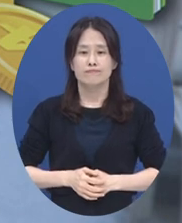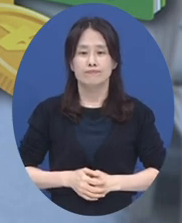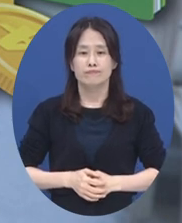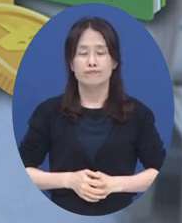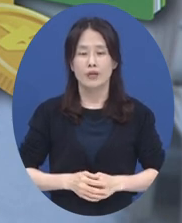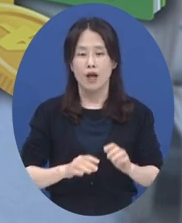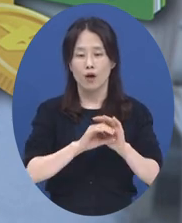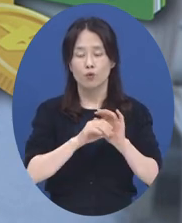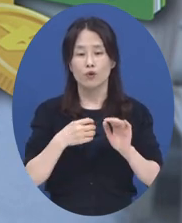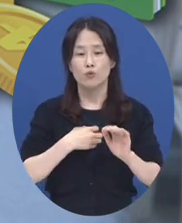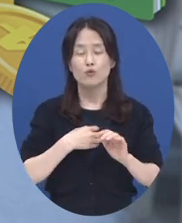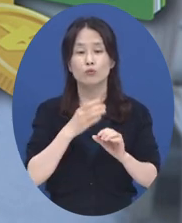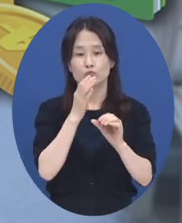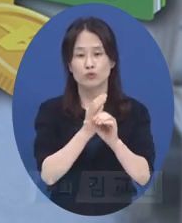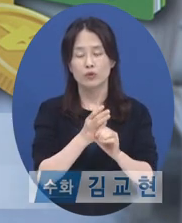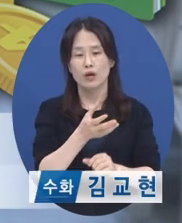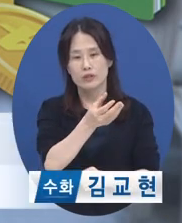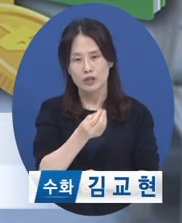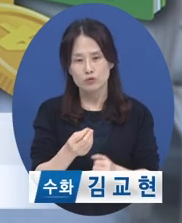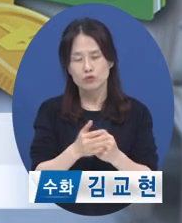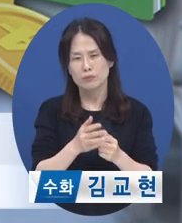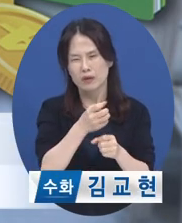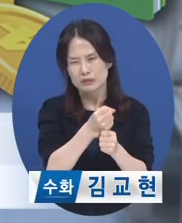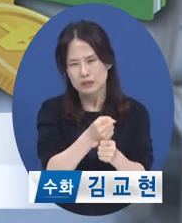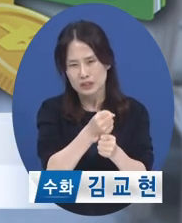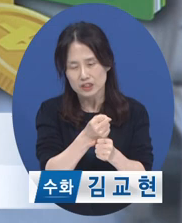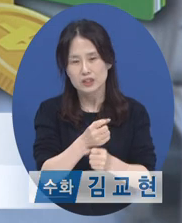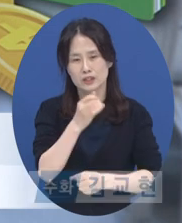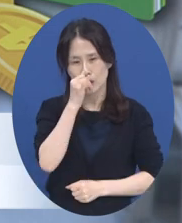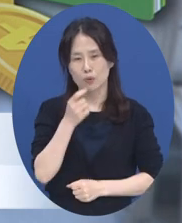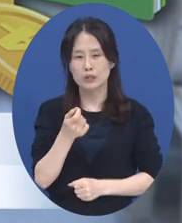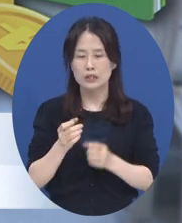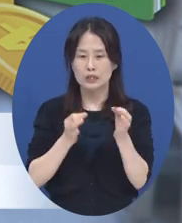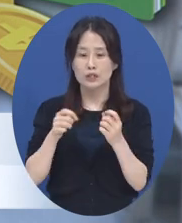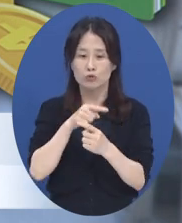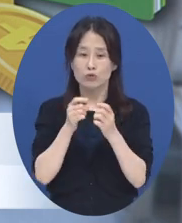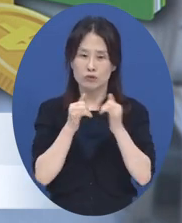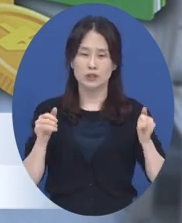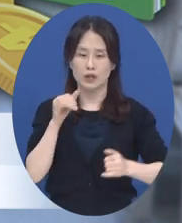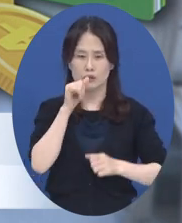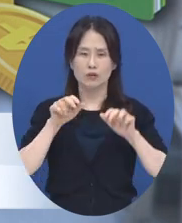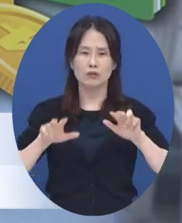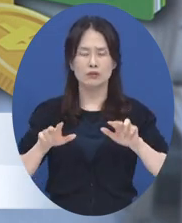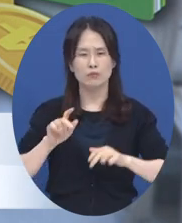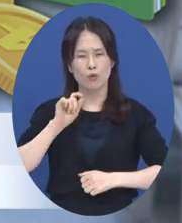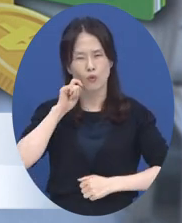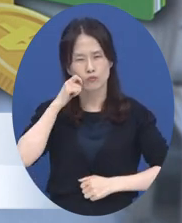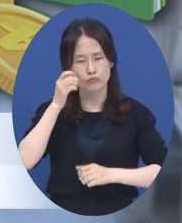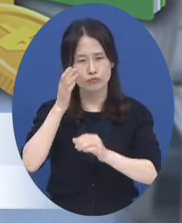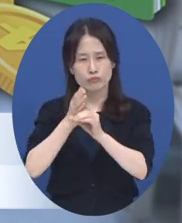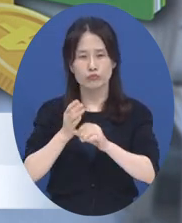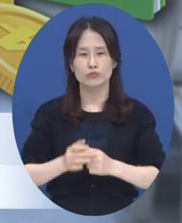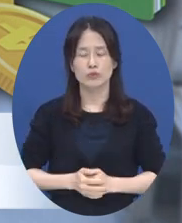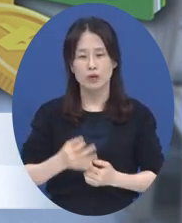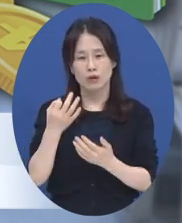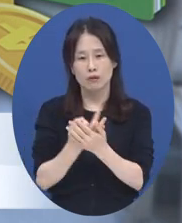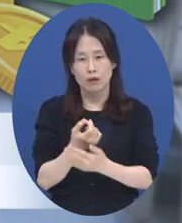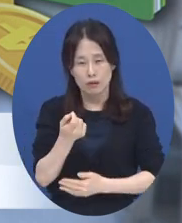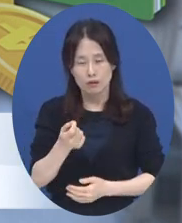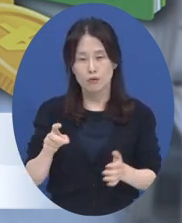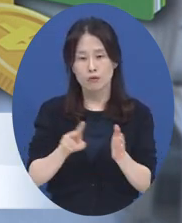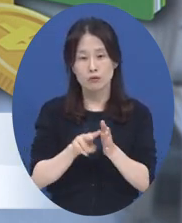코로나19 위기 속에서 대출액이 돼 버티고 있는 영세 소상공인들이 있는데 이마저도 쉽지 않다고 합니다. 소득이 적거나